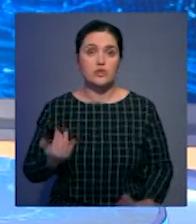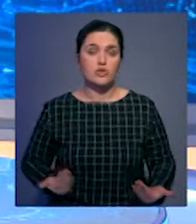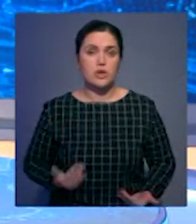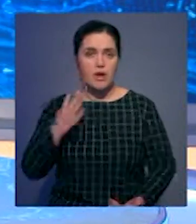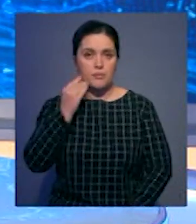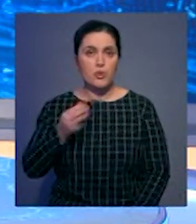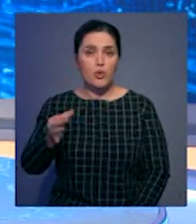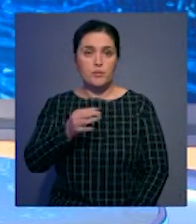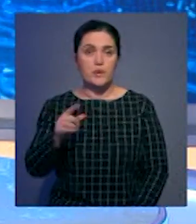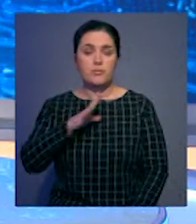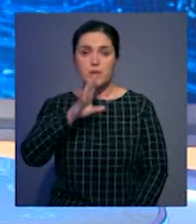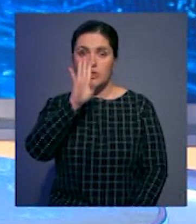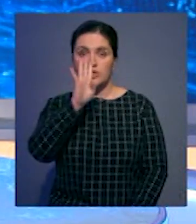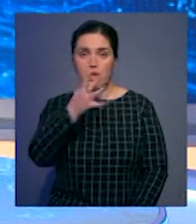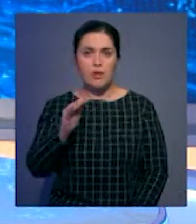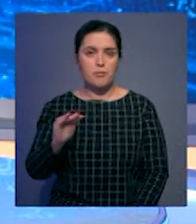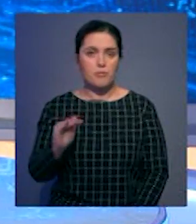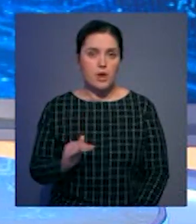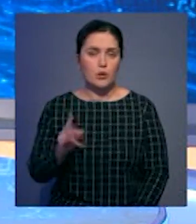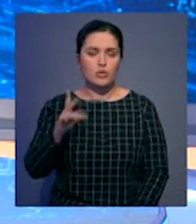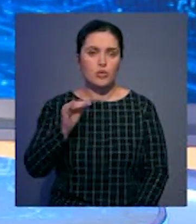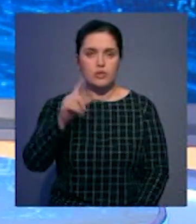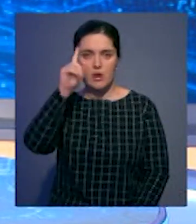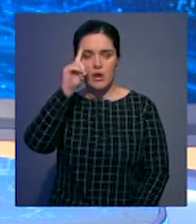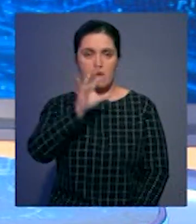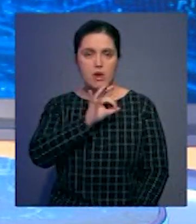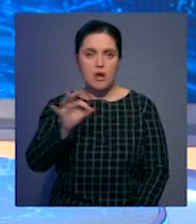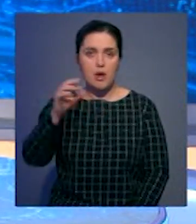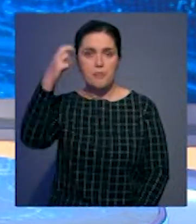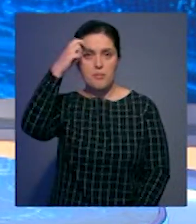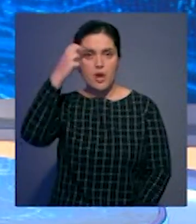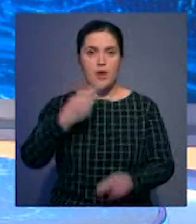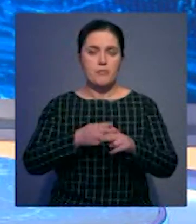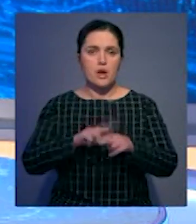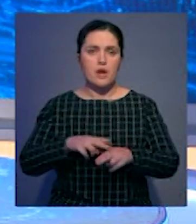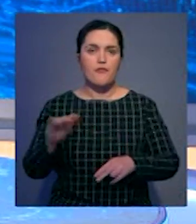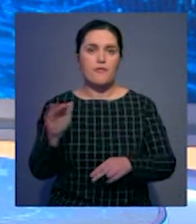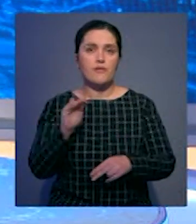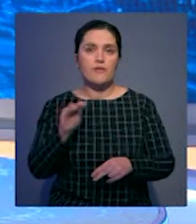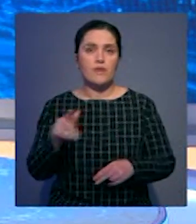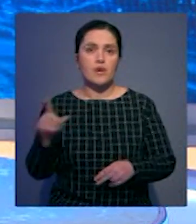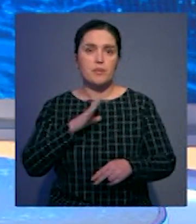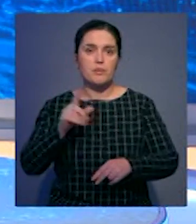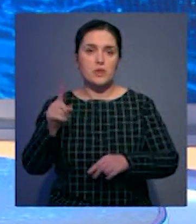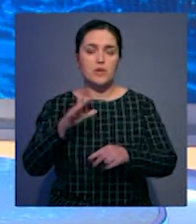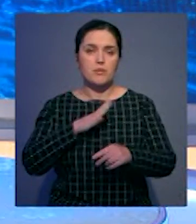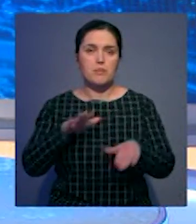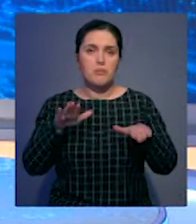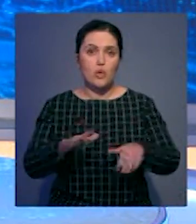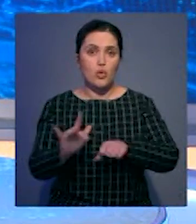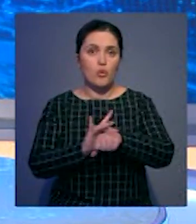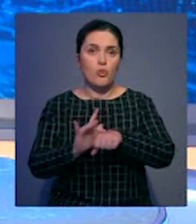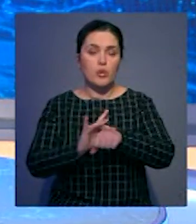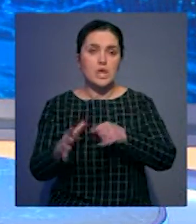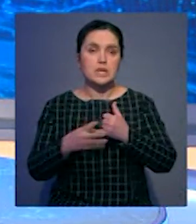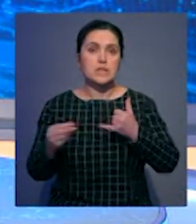Алматинской области, на тот момент было всего 4 года. Но он отчетливо помнит и тот суровый февраль, когда их высадили посреди голой